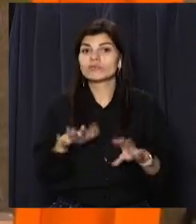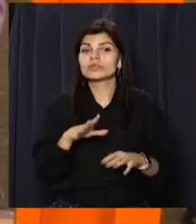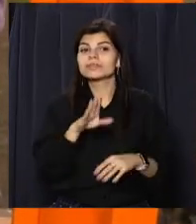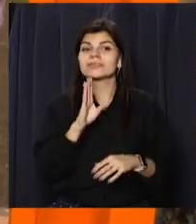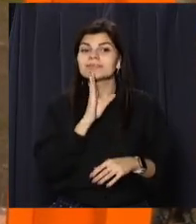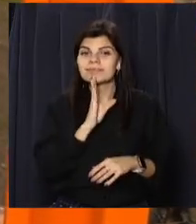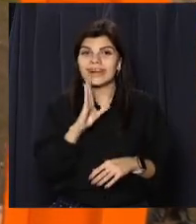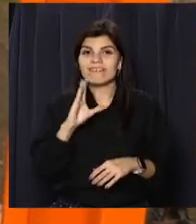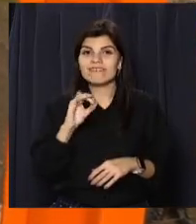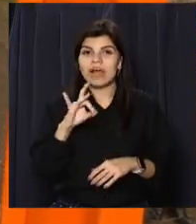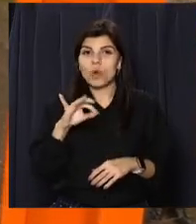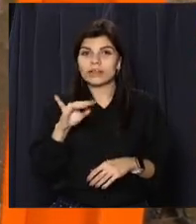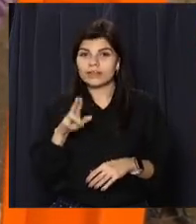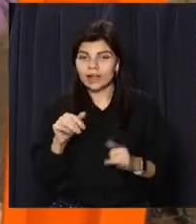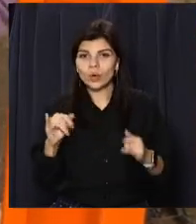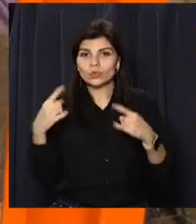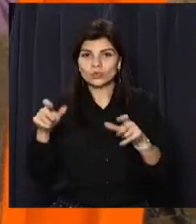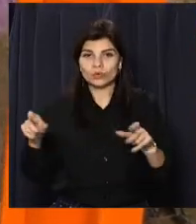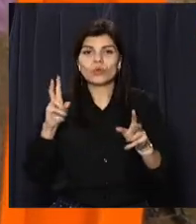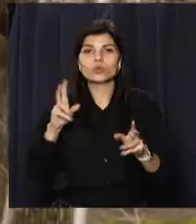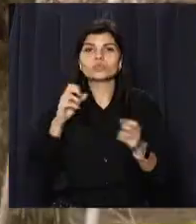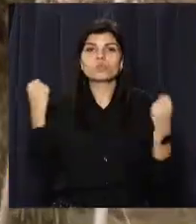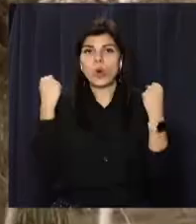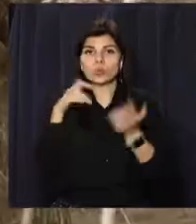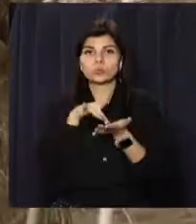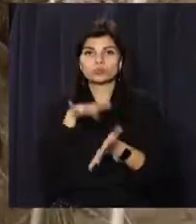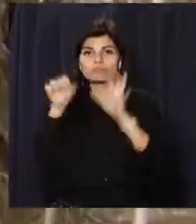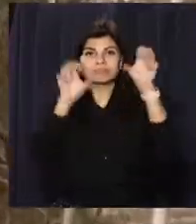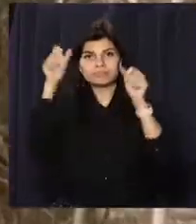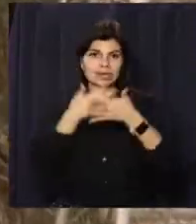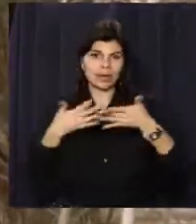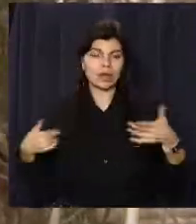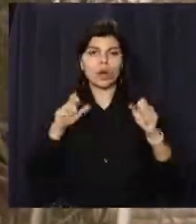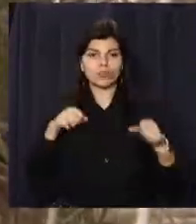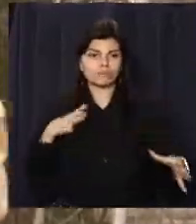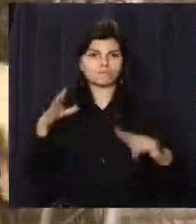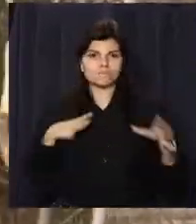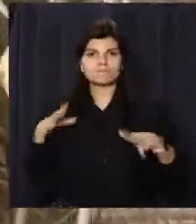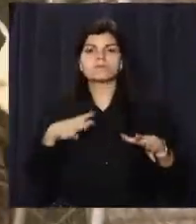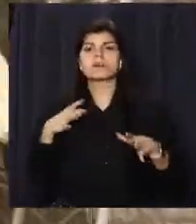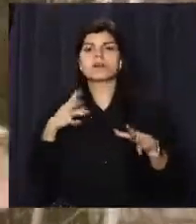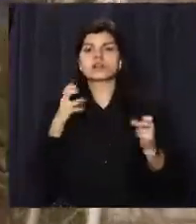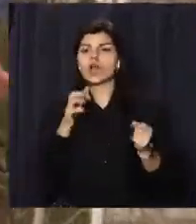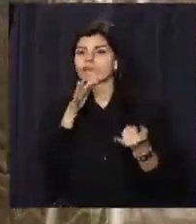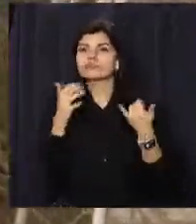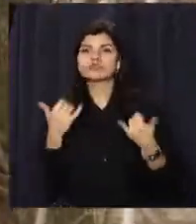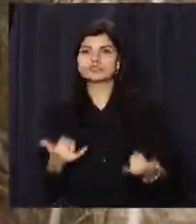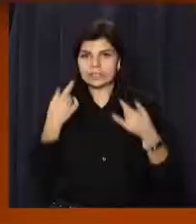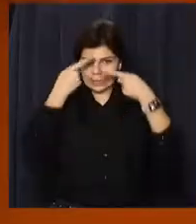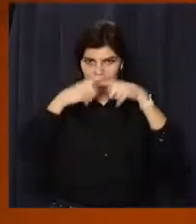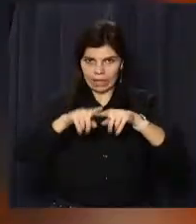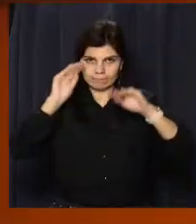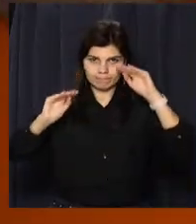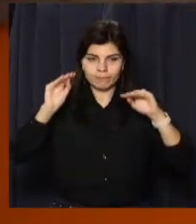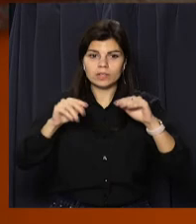та інші вихованці центру, які займаються спорт-туризмом, зможуть відпрацьовувати навички скелелазіння на сучасних конструкціях.